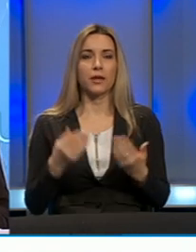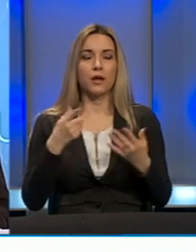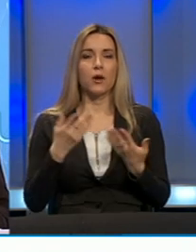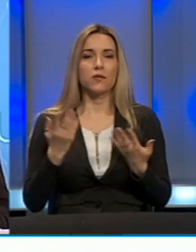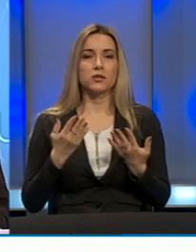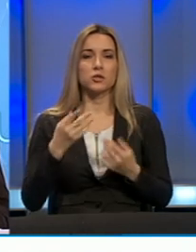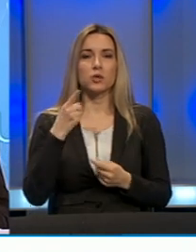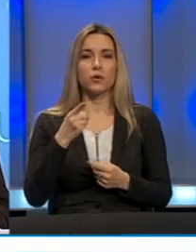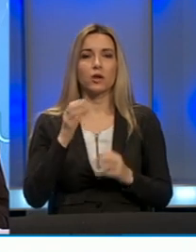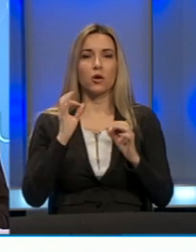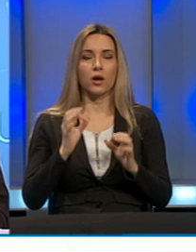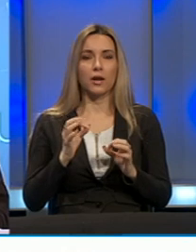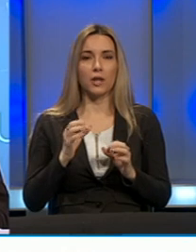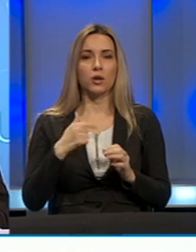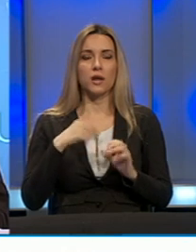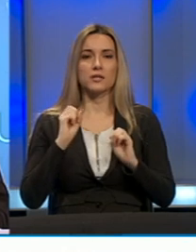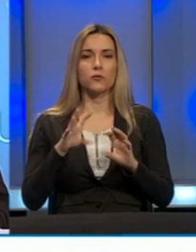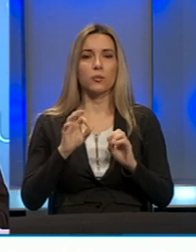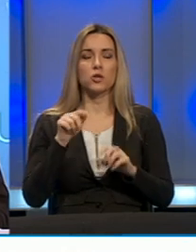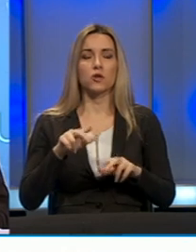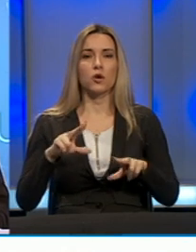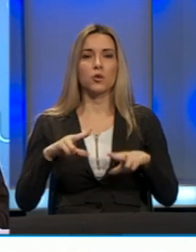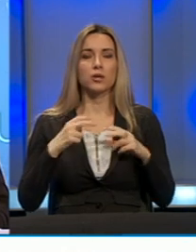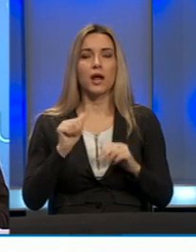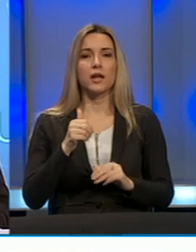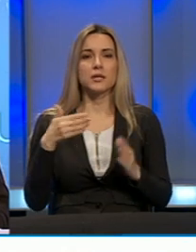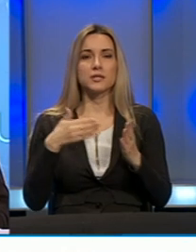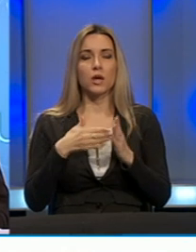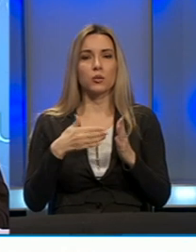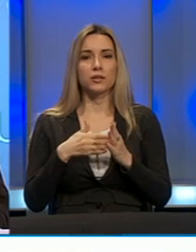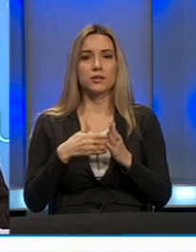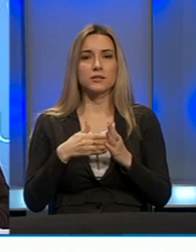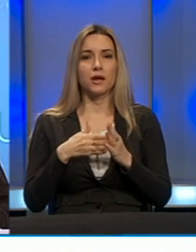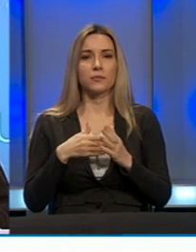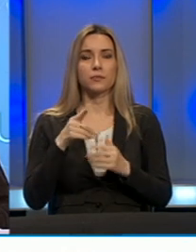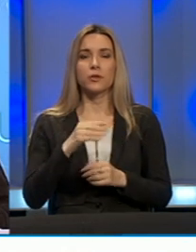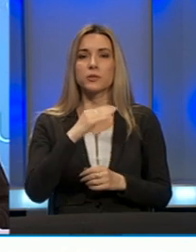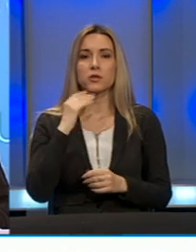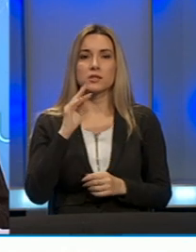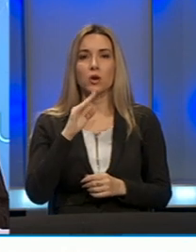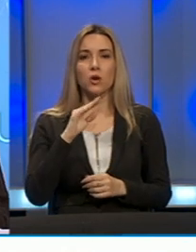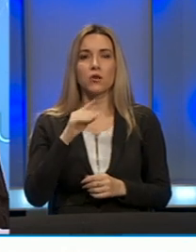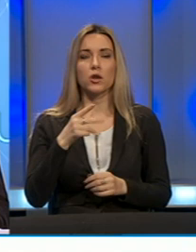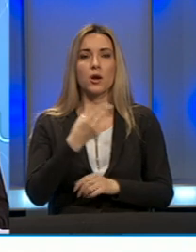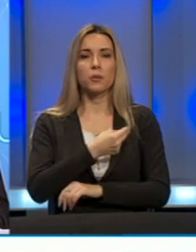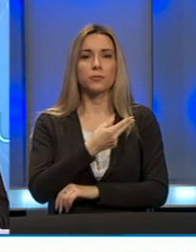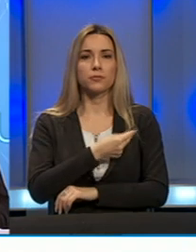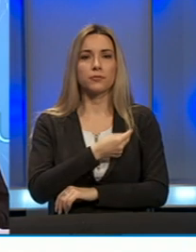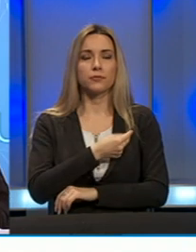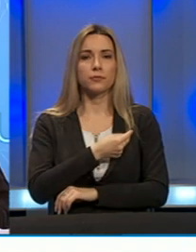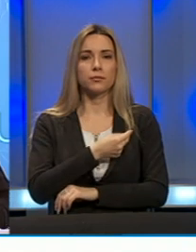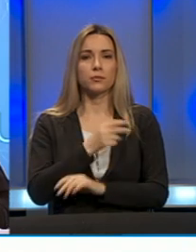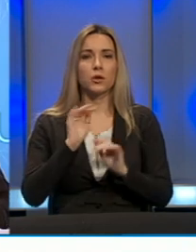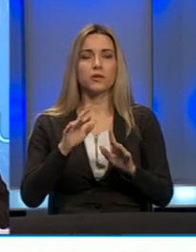što vi konkretno nas informišete ovoga jutra jeste uticaj, a o tome se dosta govorilo, BCG vakcine, dakle protiv